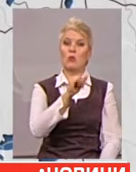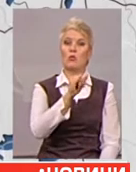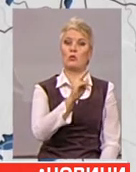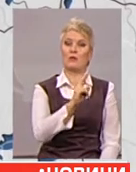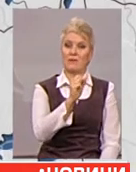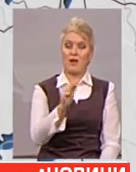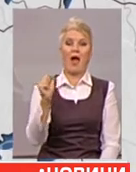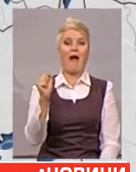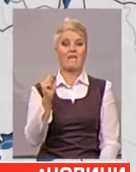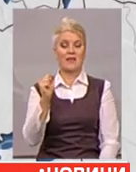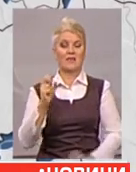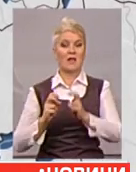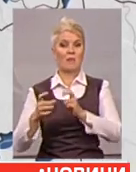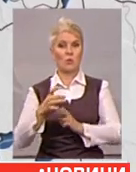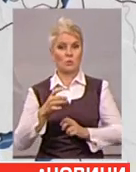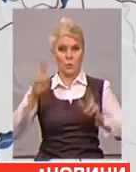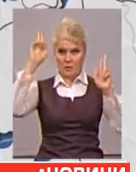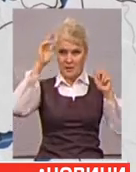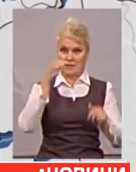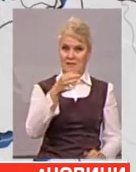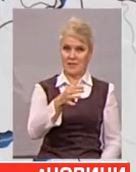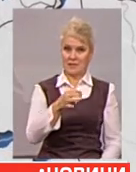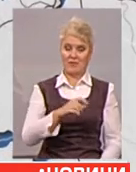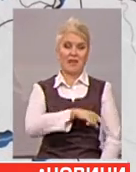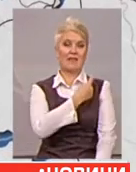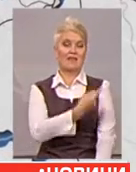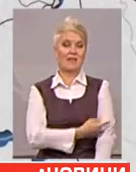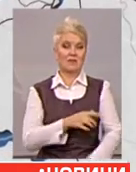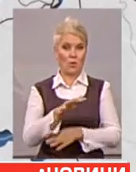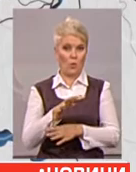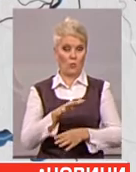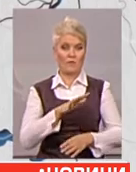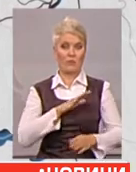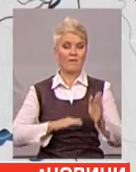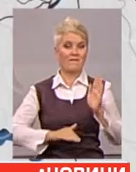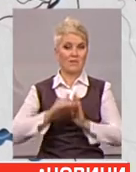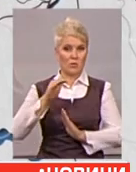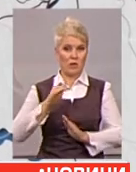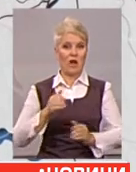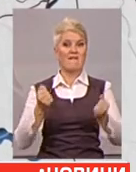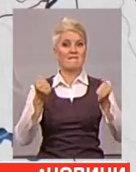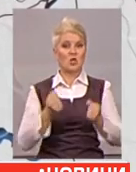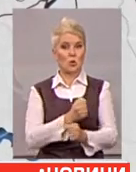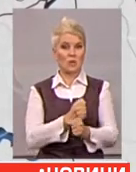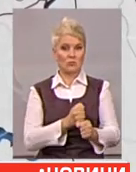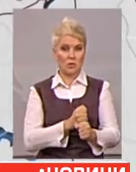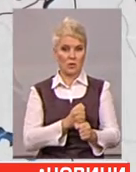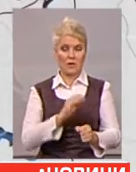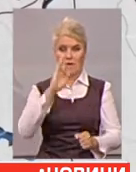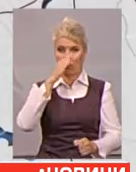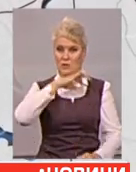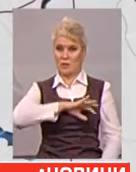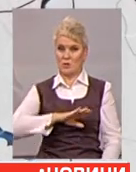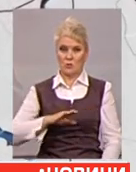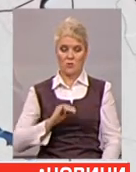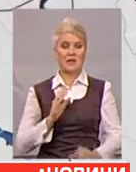та Зайцеве. Інтенсивність обстрілів була висока, проте важкої зброї ворог не застосовував. З гранатометів бойовики вели вогонь